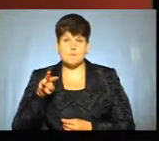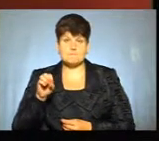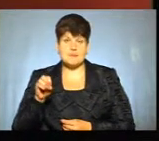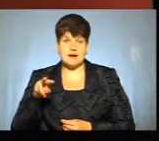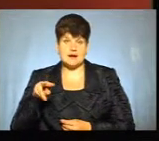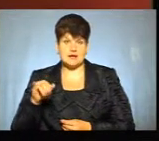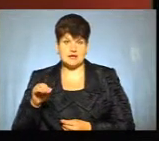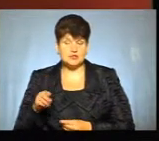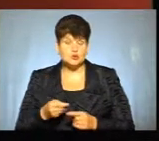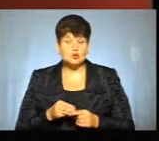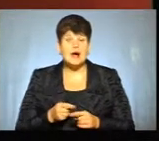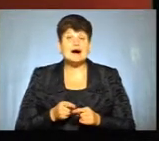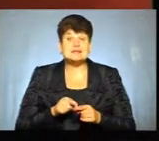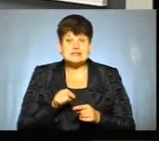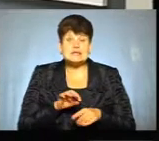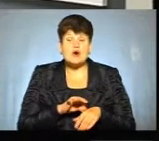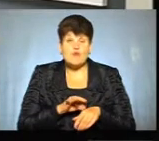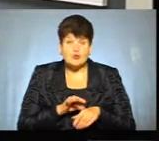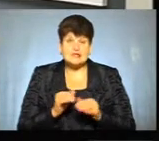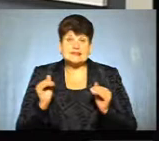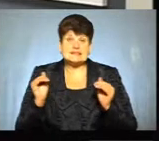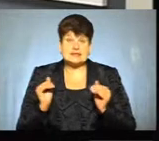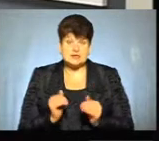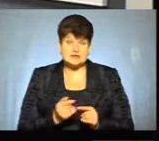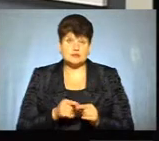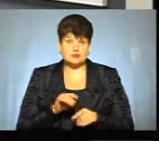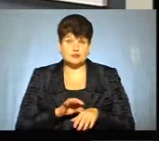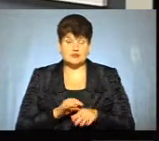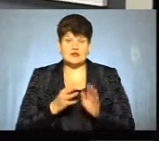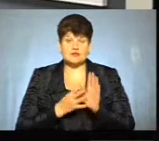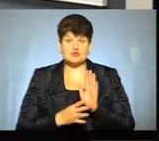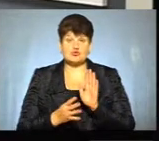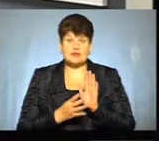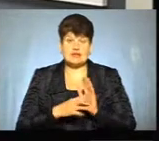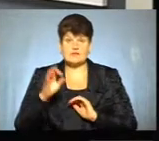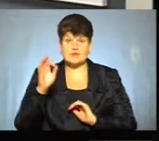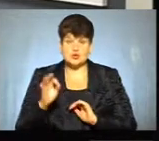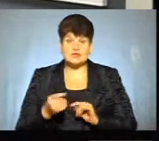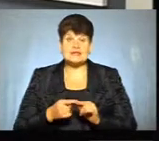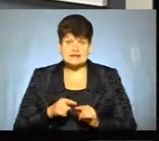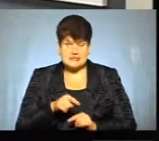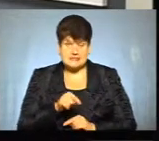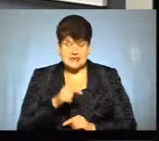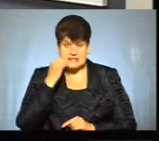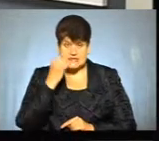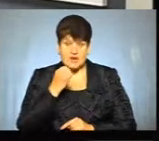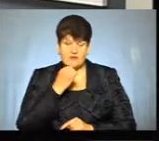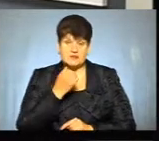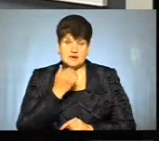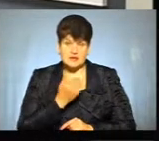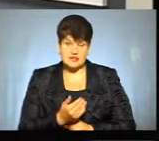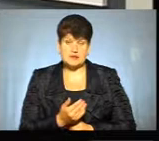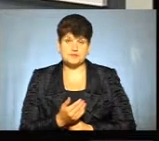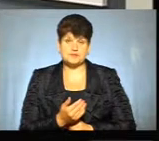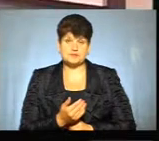що захворюваність, зниження захворюваності на поліомієліт на 99% – це завдяки все ж таки